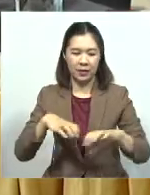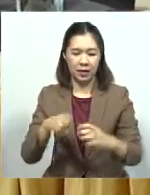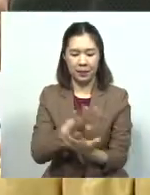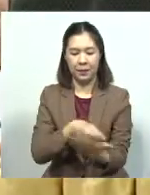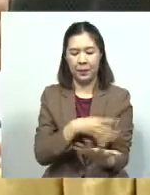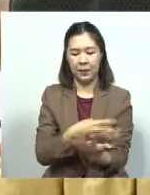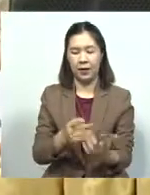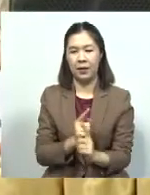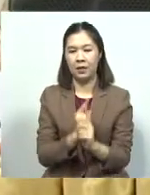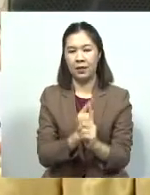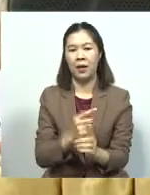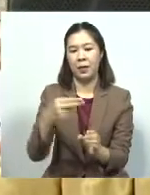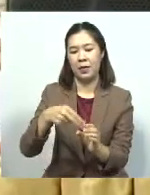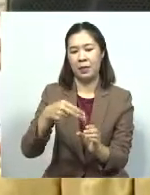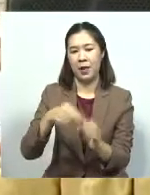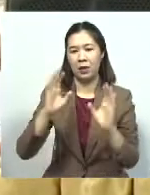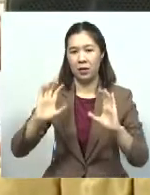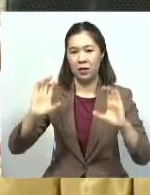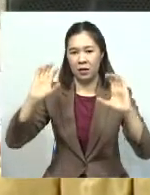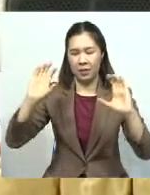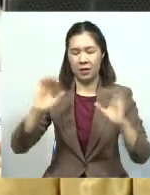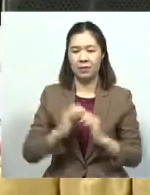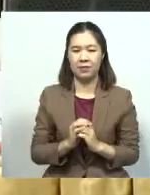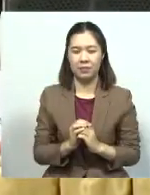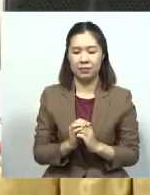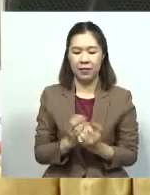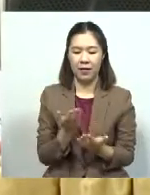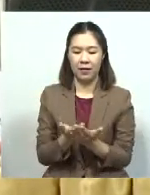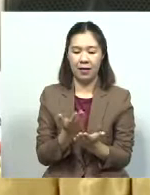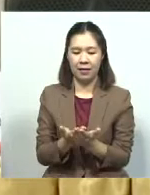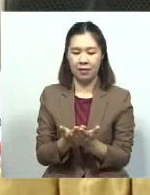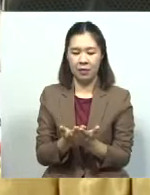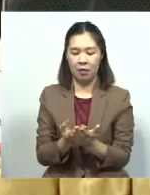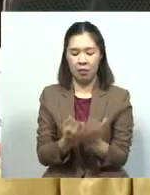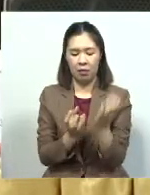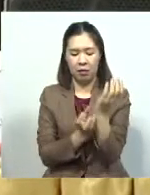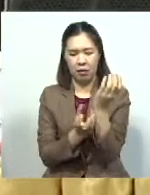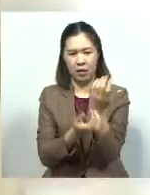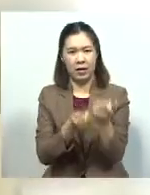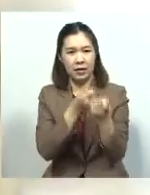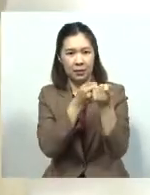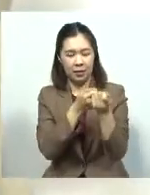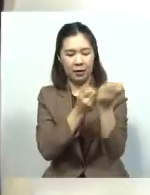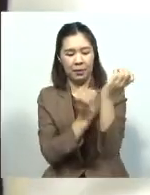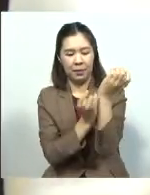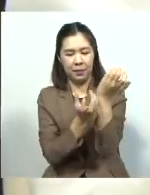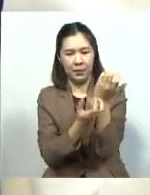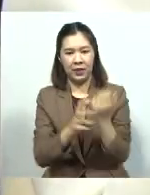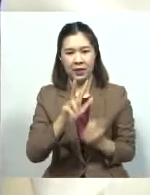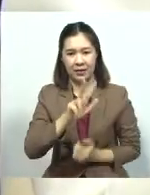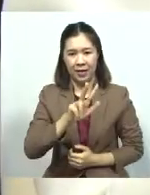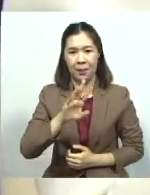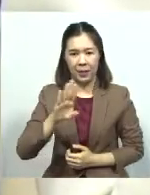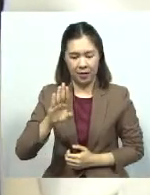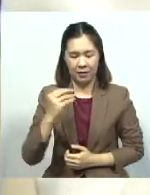ปรับสมดุลน้ำมันปาล์มของรัฐบาลในการกระตุ้นให้ราคาผลปาล์มดิบอยู่ในระดับไม่ต่ำกว่า3บาทต่อกิโลกรัม